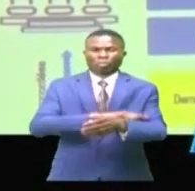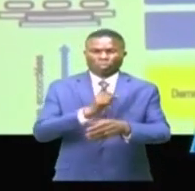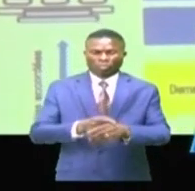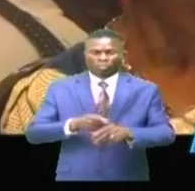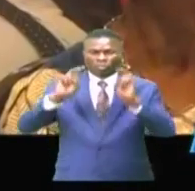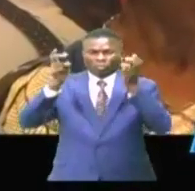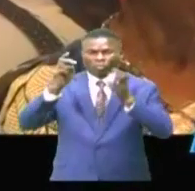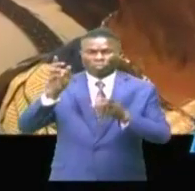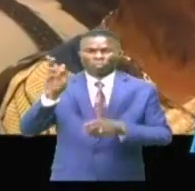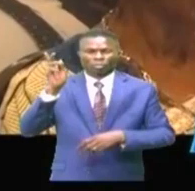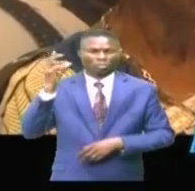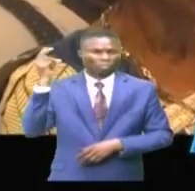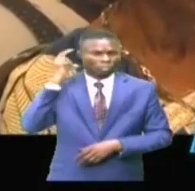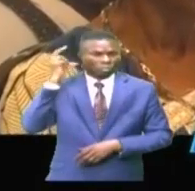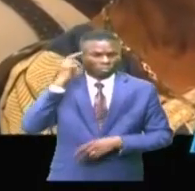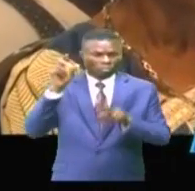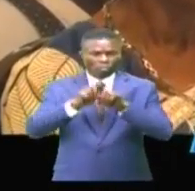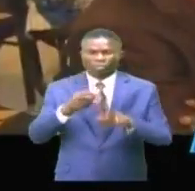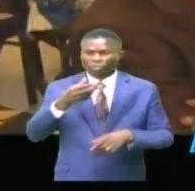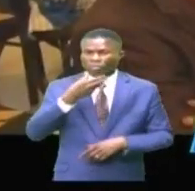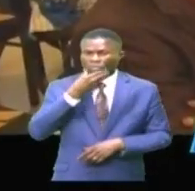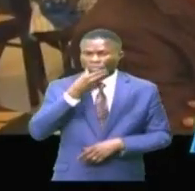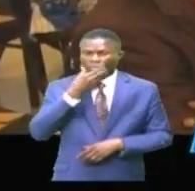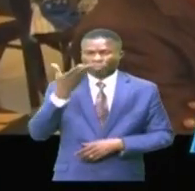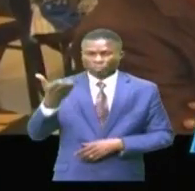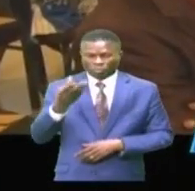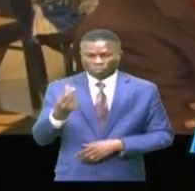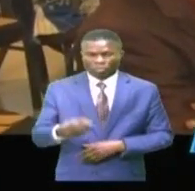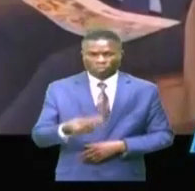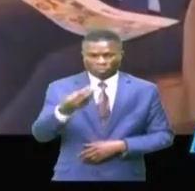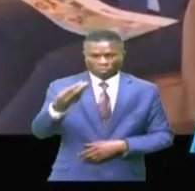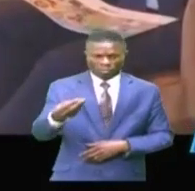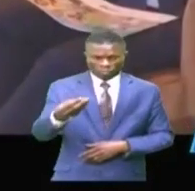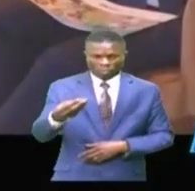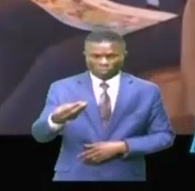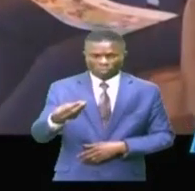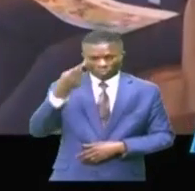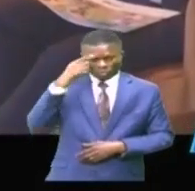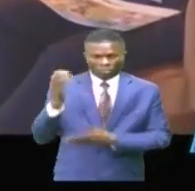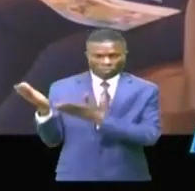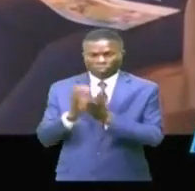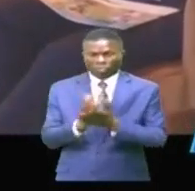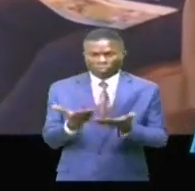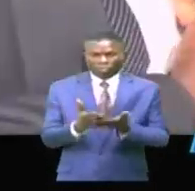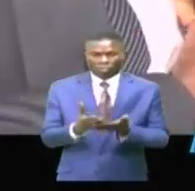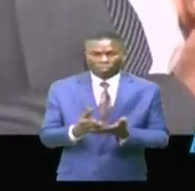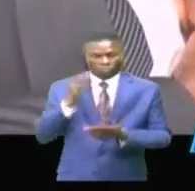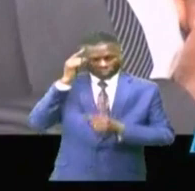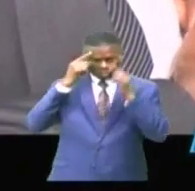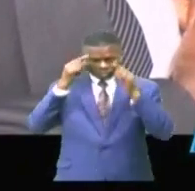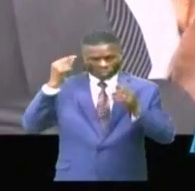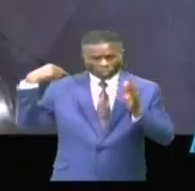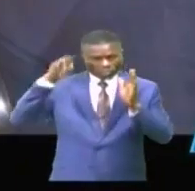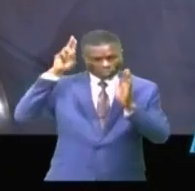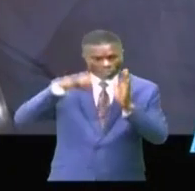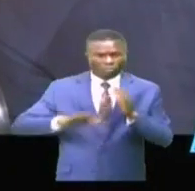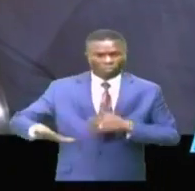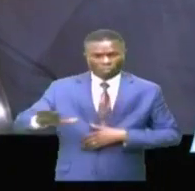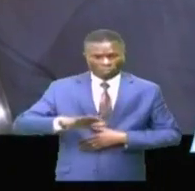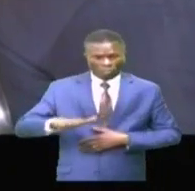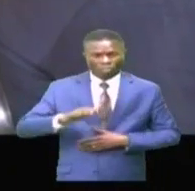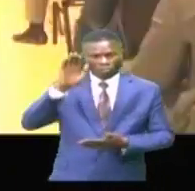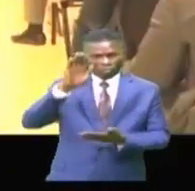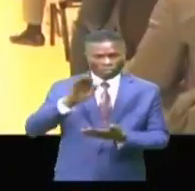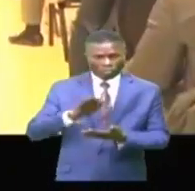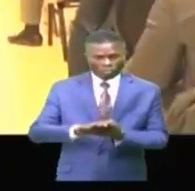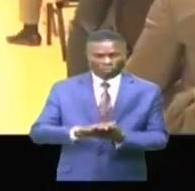boujimaï le lancement c'est 5 septembre 2023 du fond des garanties par celle du portefeuille traduit les soucis du gouvernement de la République de réduire